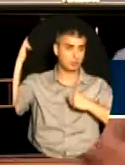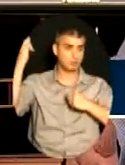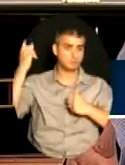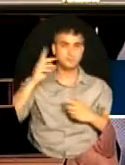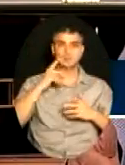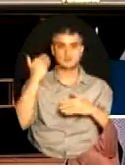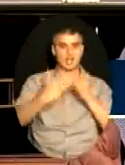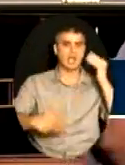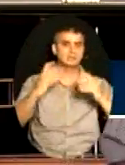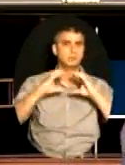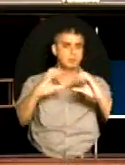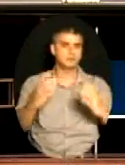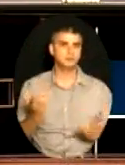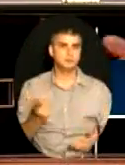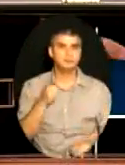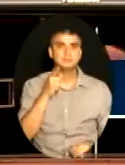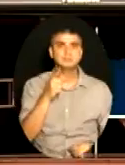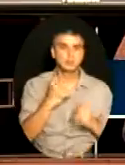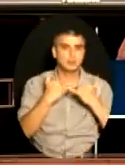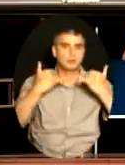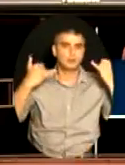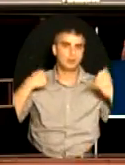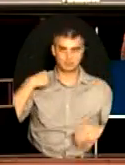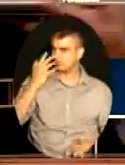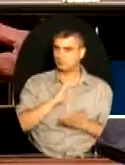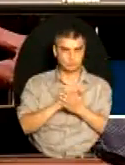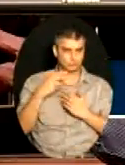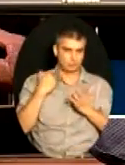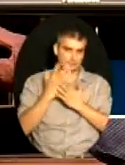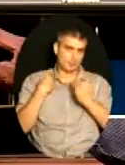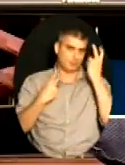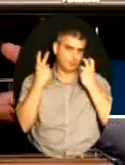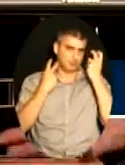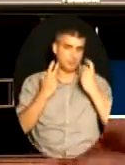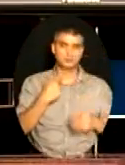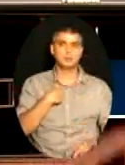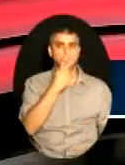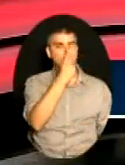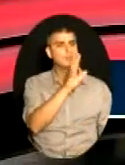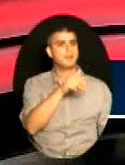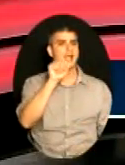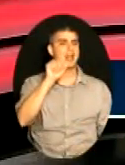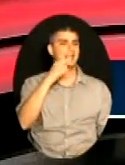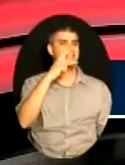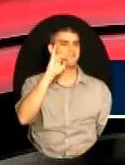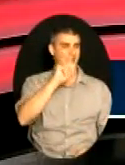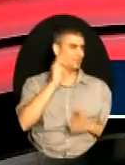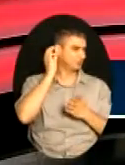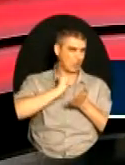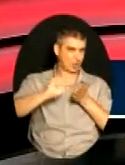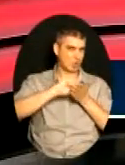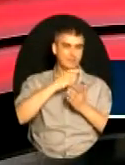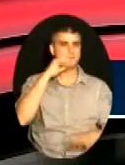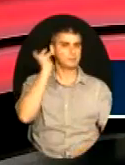והיציאות, וחסימות כבישים, וזה מתפתח. אני פשוט, יש לי את הניסיון, זה הכל. מהבחינה הזאת, מה שאלירז פיין כותבת באותה תכתובת